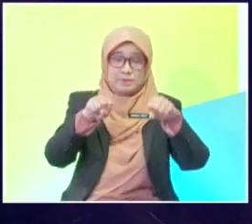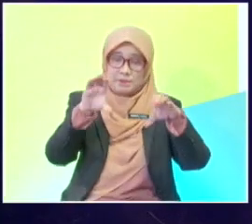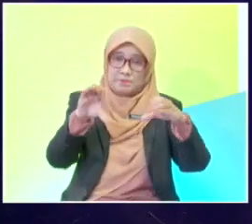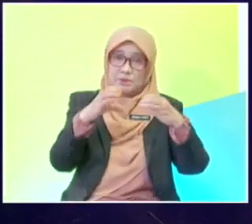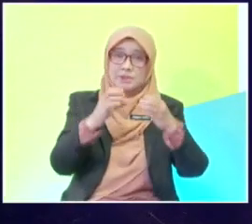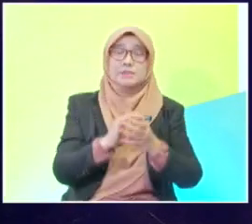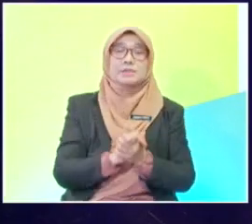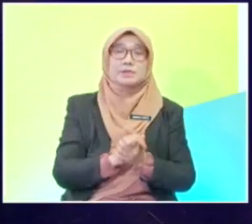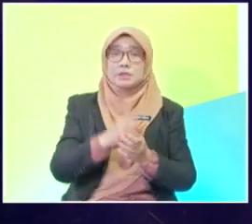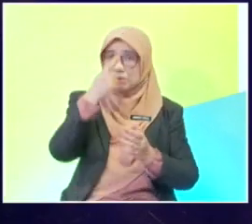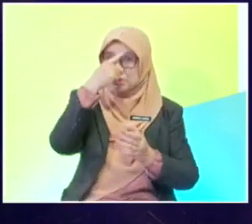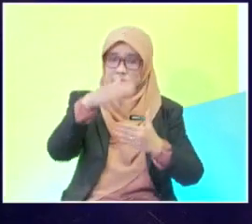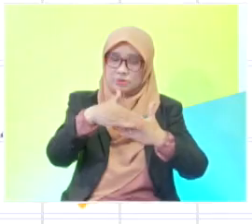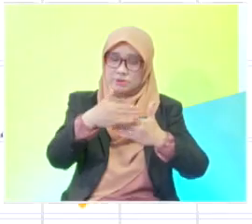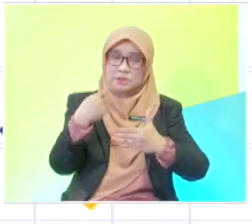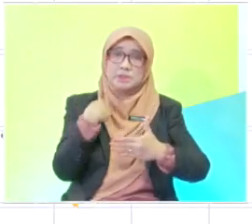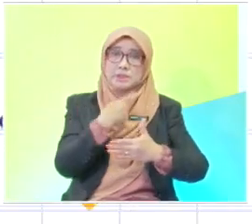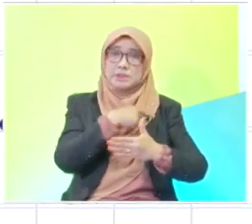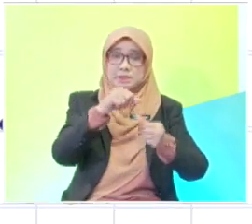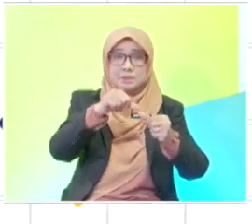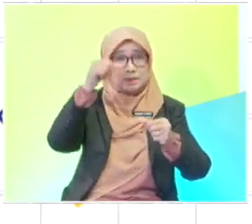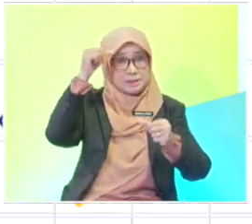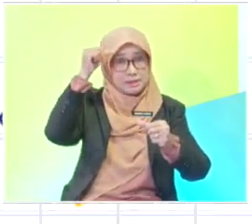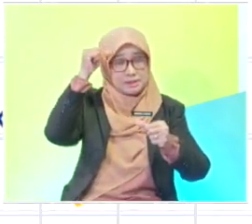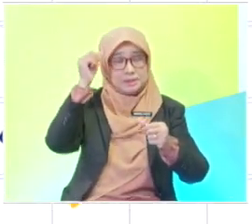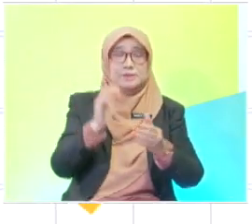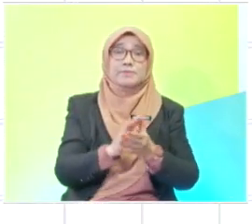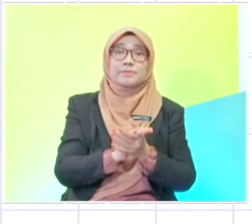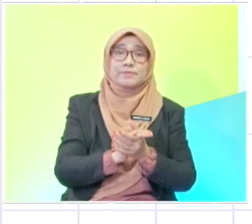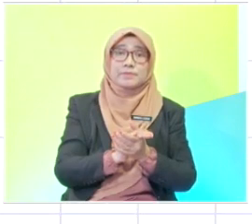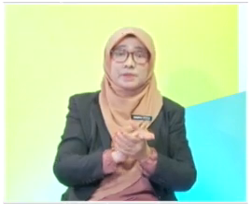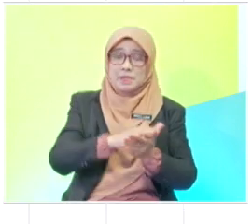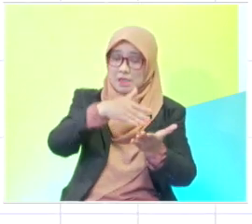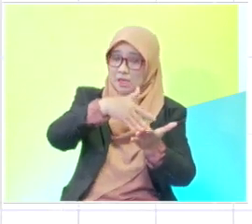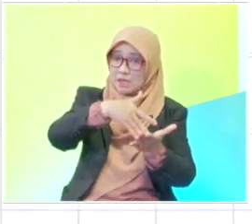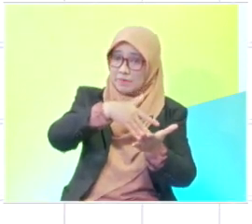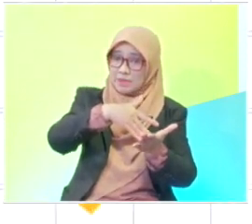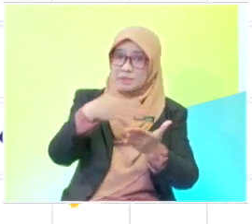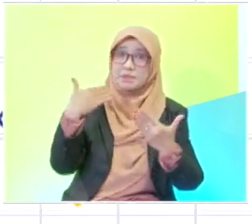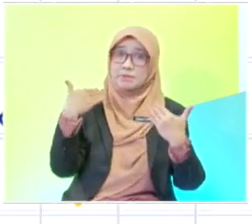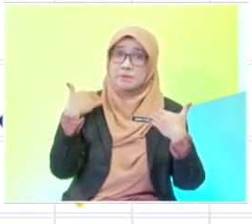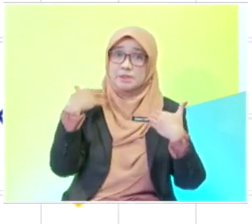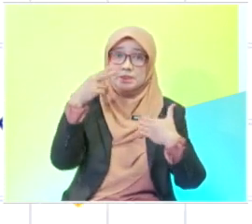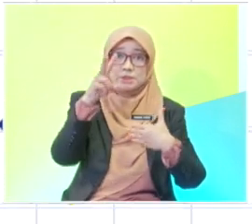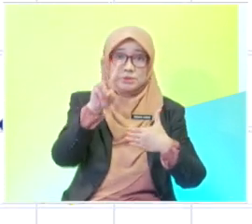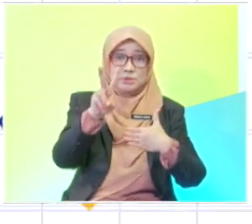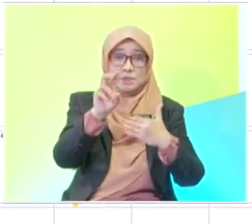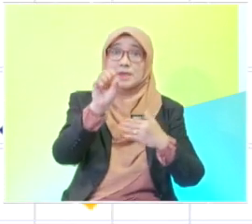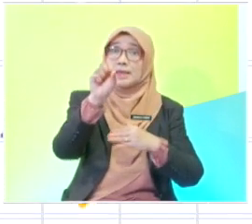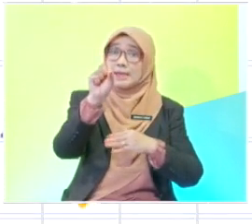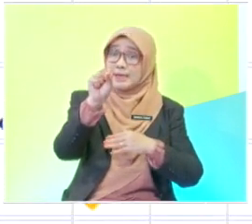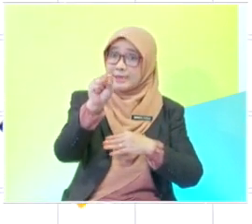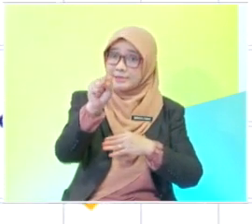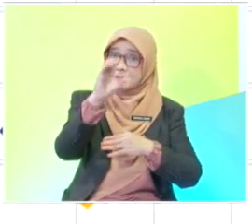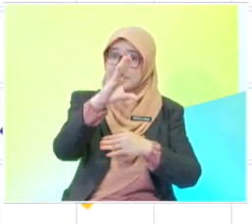supaya mudah untuk kita ingat. Keimunan pasif juga ada dua cikgu, iaitu semula jadi